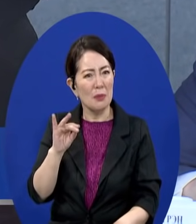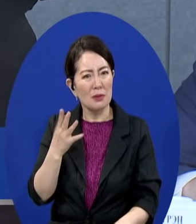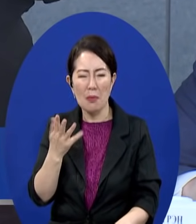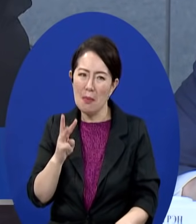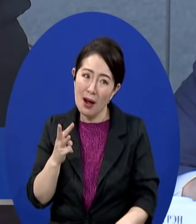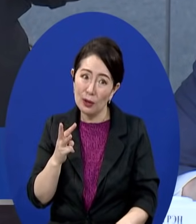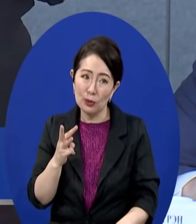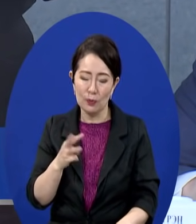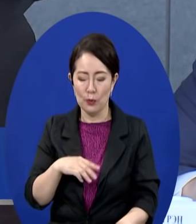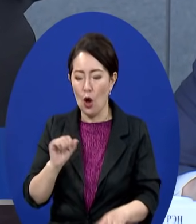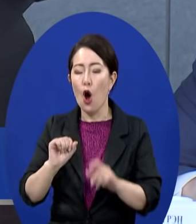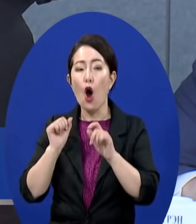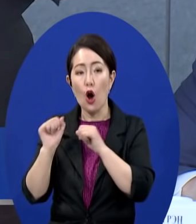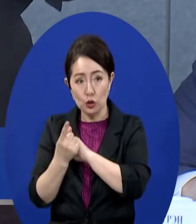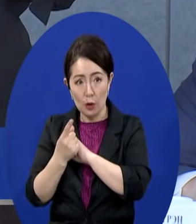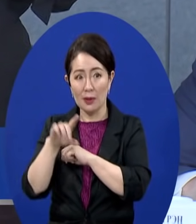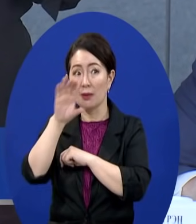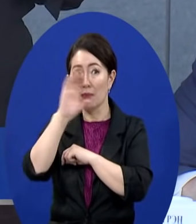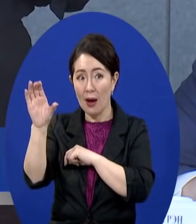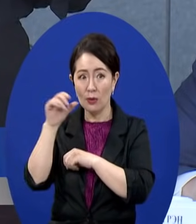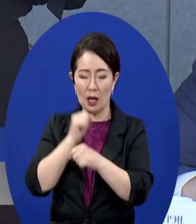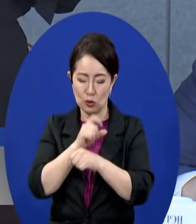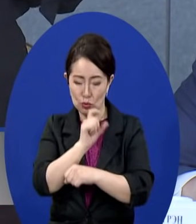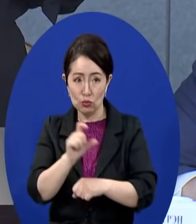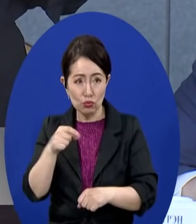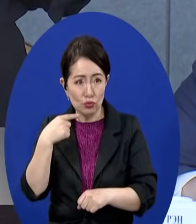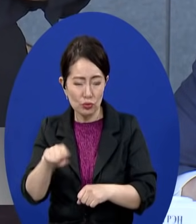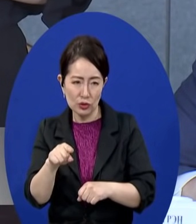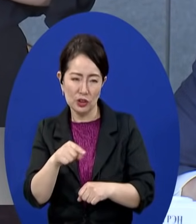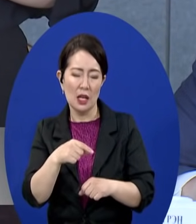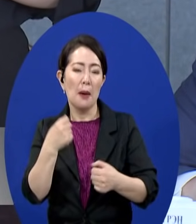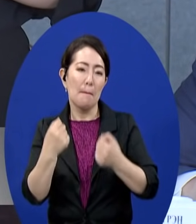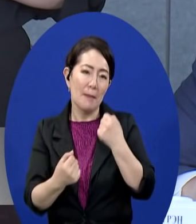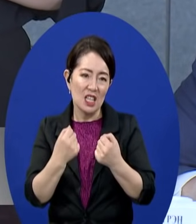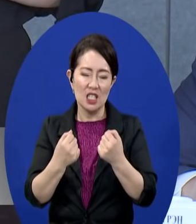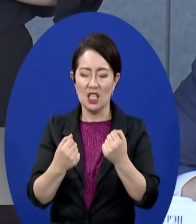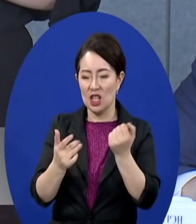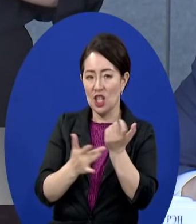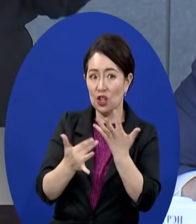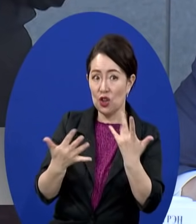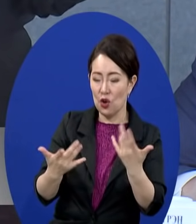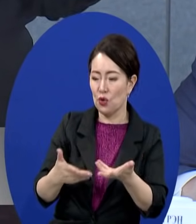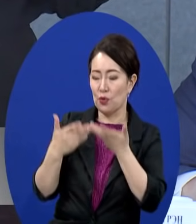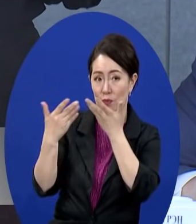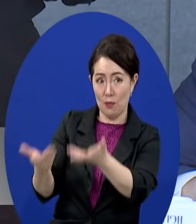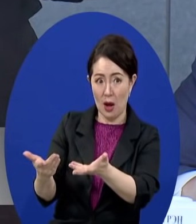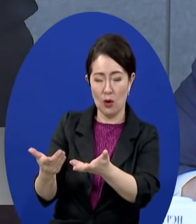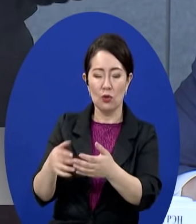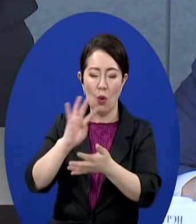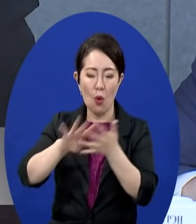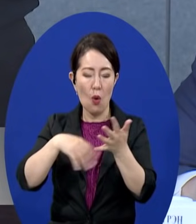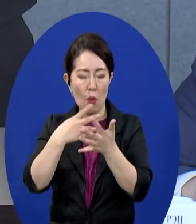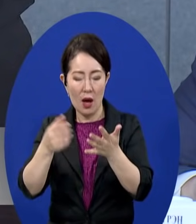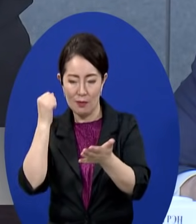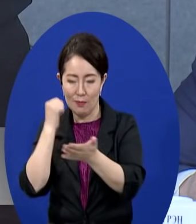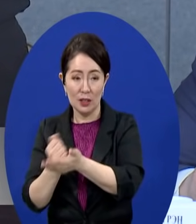үүднээс онцгой айлын байгууллагынхаа албан хаагчдыг шаардлагатай машин техник арилууд томилгоожуулан хуваарийг болоод